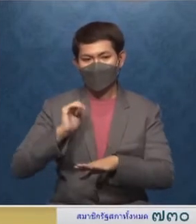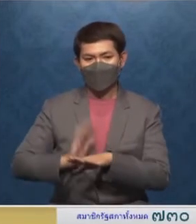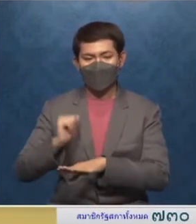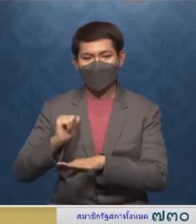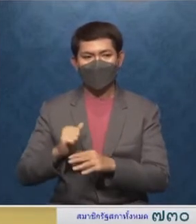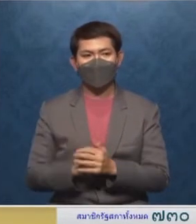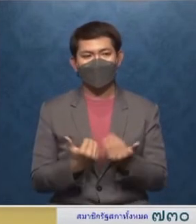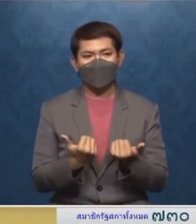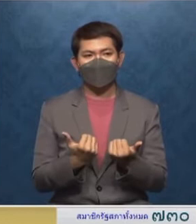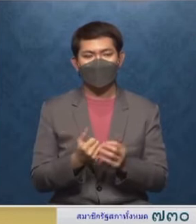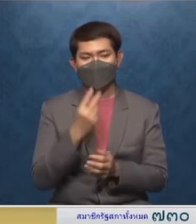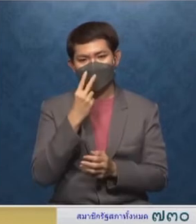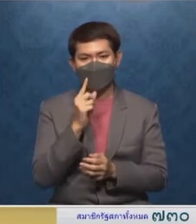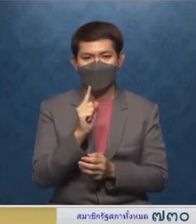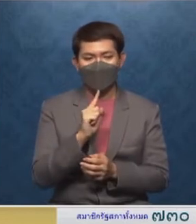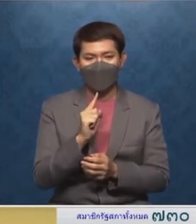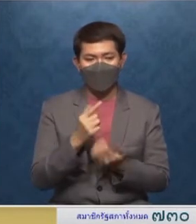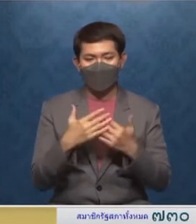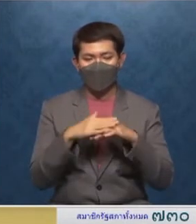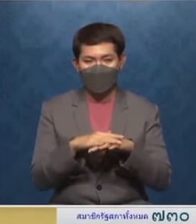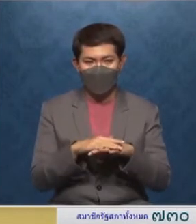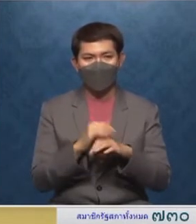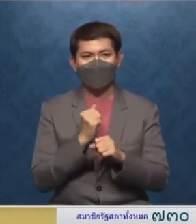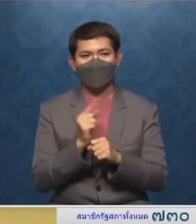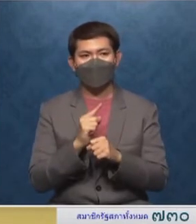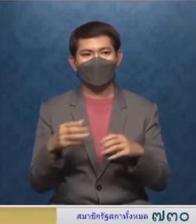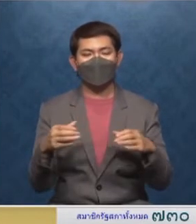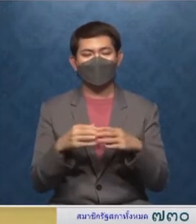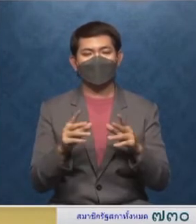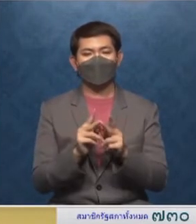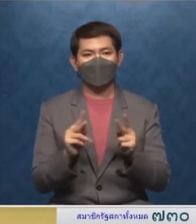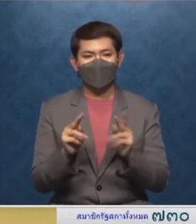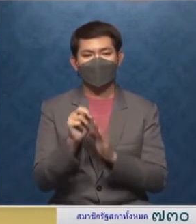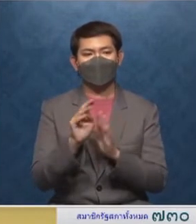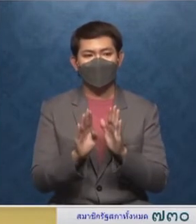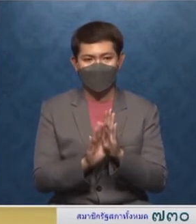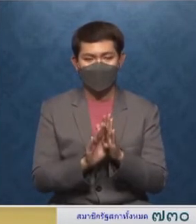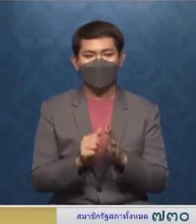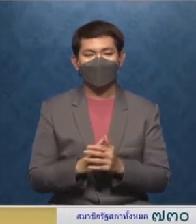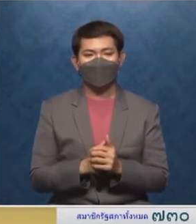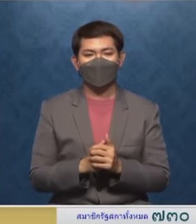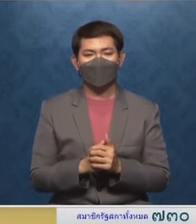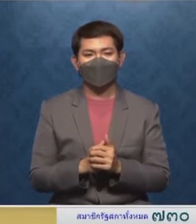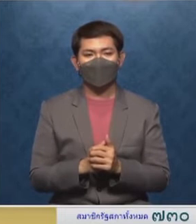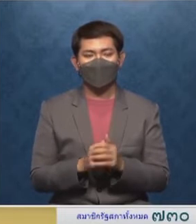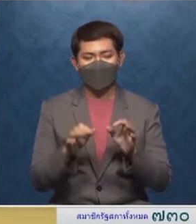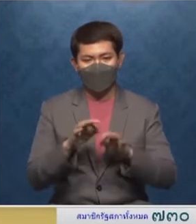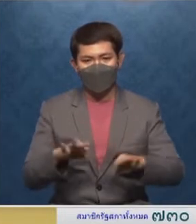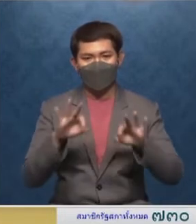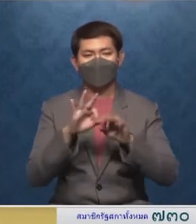ก็น่าจะมีส่วนร่วมในการเป็นคณะกรรมการนโยบายนี้ด้วยก็ที่สำคัญ